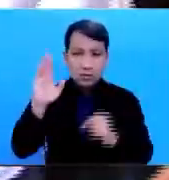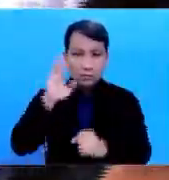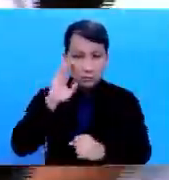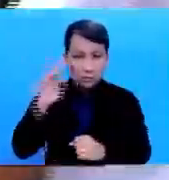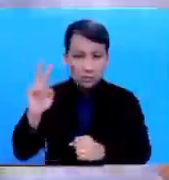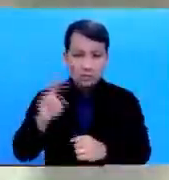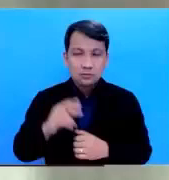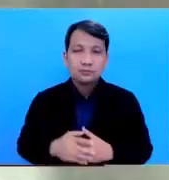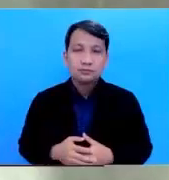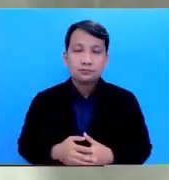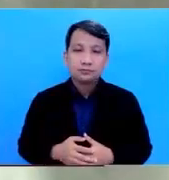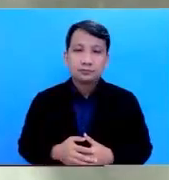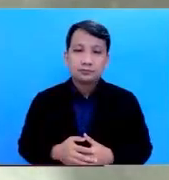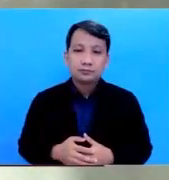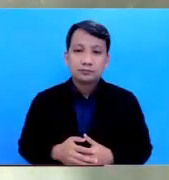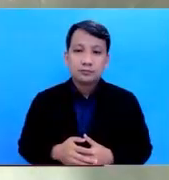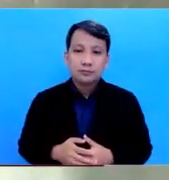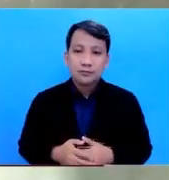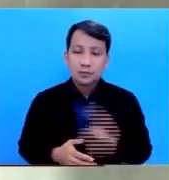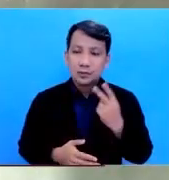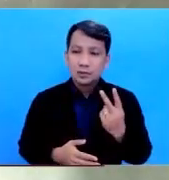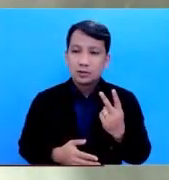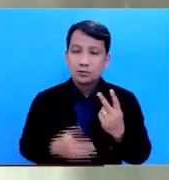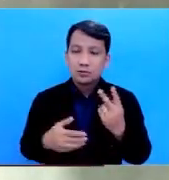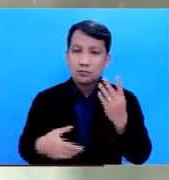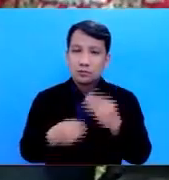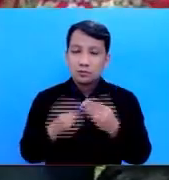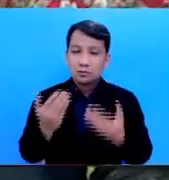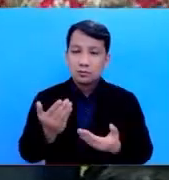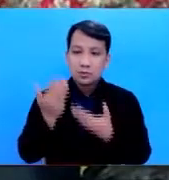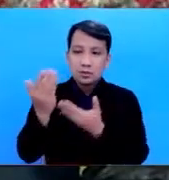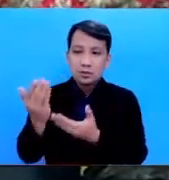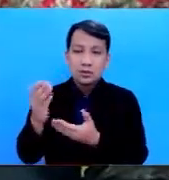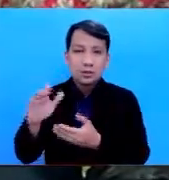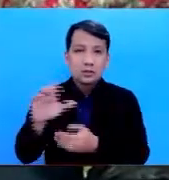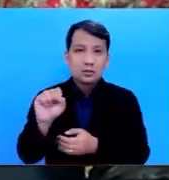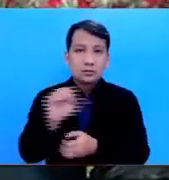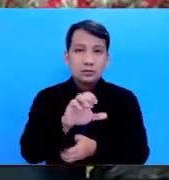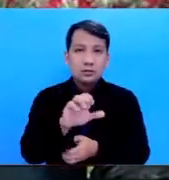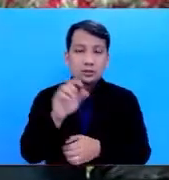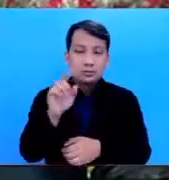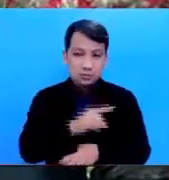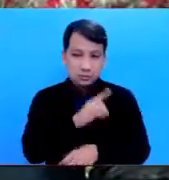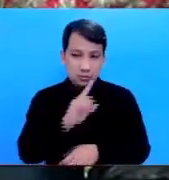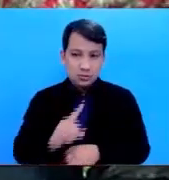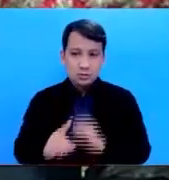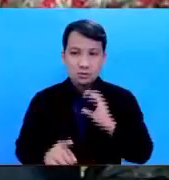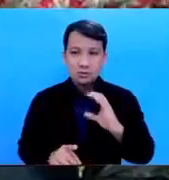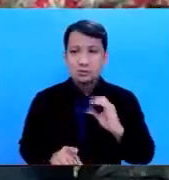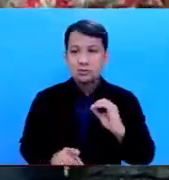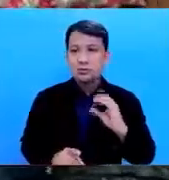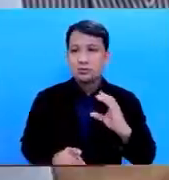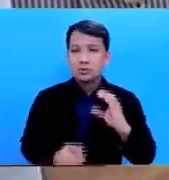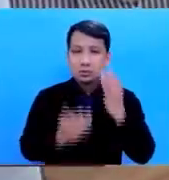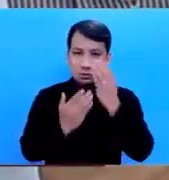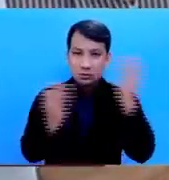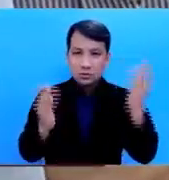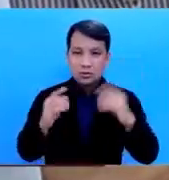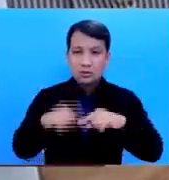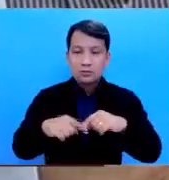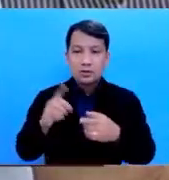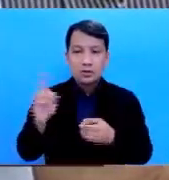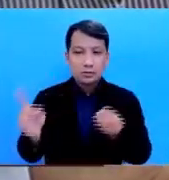Jr. Dalawang petisyon ang iniakyat na sa SC na layong ikansela ang Certificate of Candidacy at i-disqualify